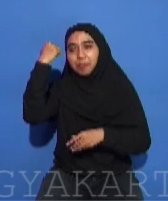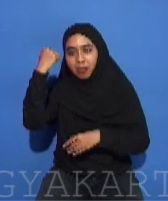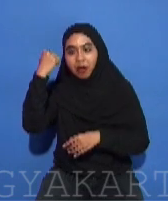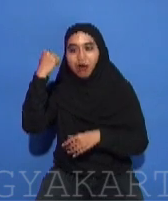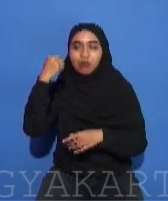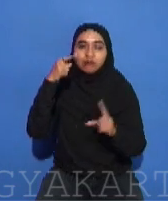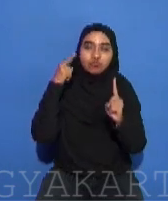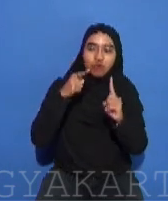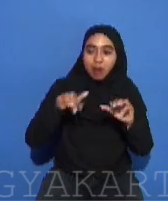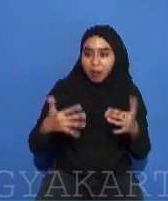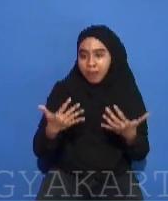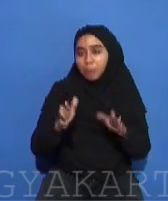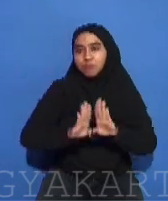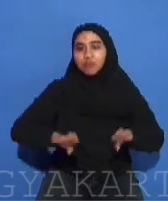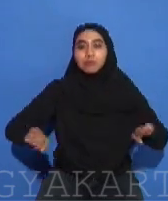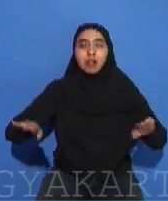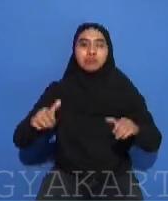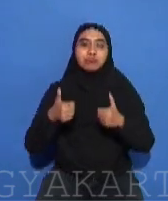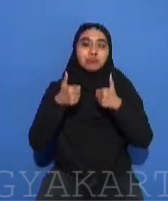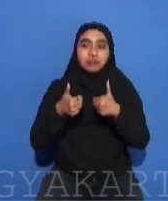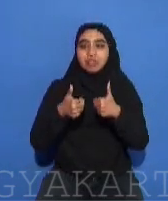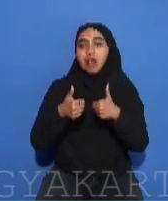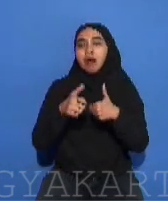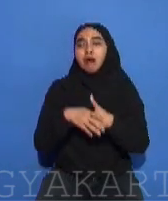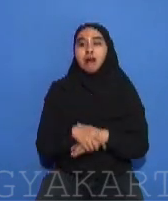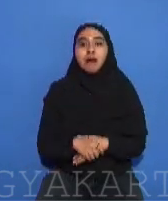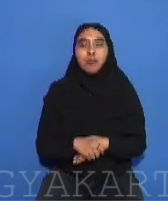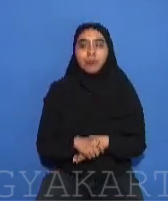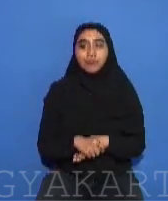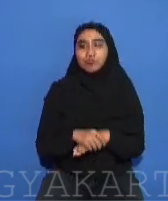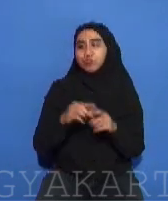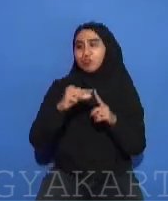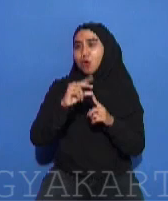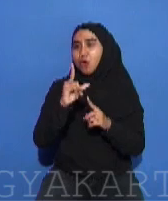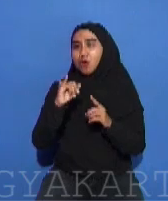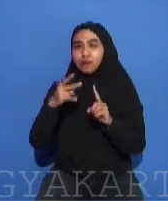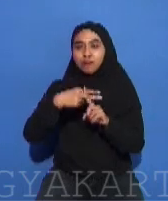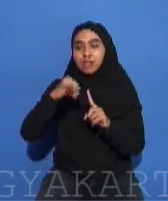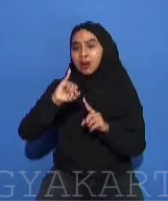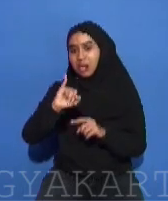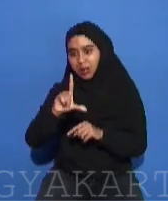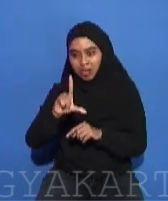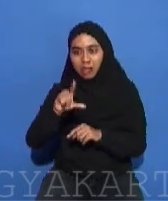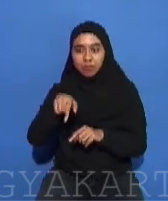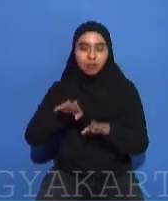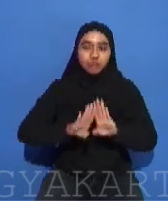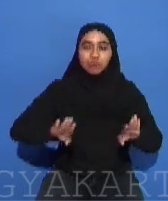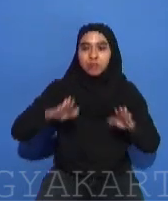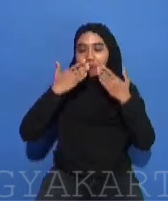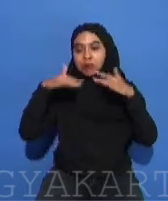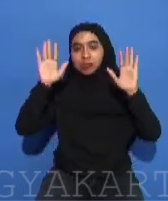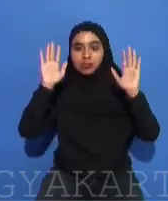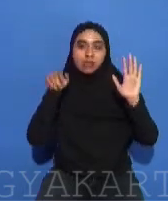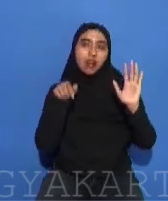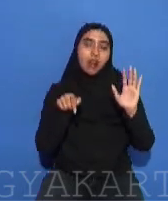anak-anak menika supados saged awujud profil pelajar Pancasila. Gelar ringgit menika